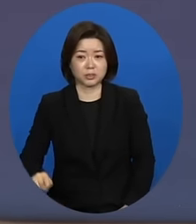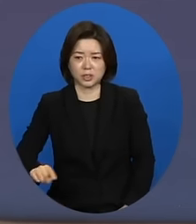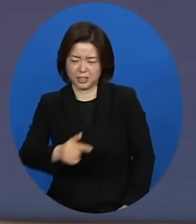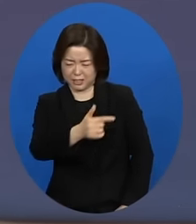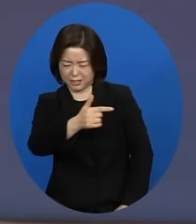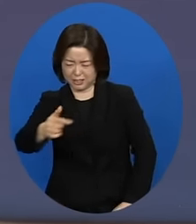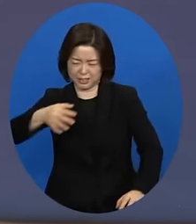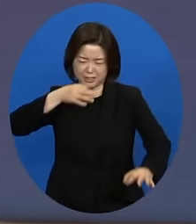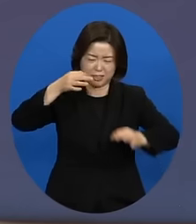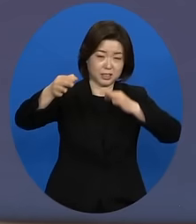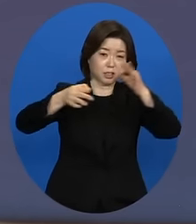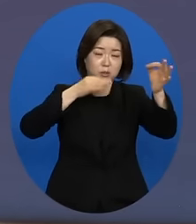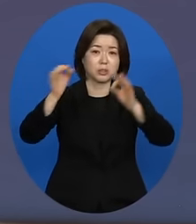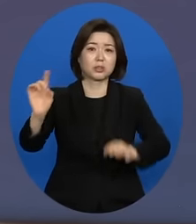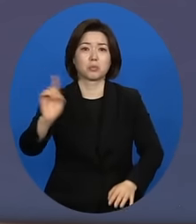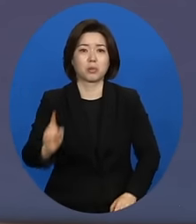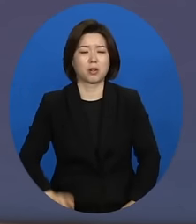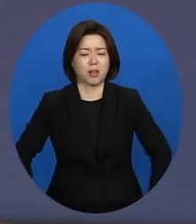할렐루야.